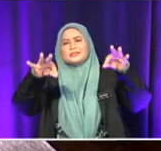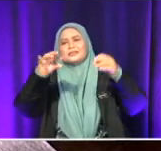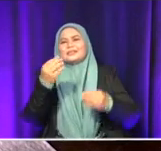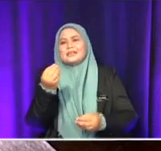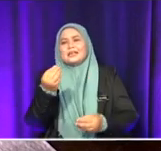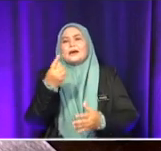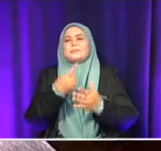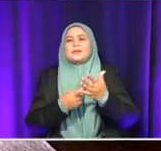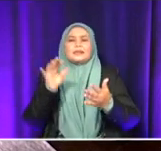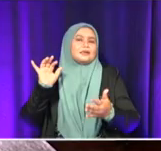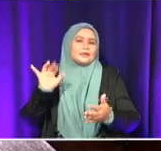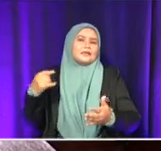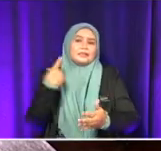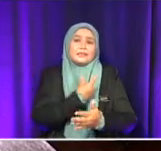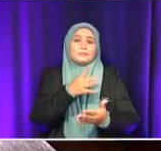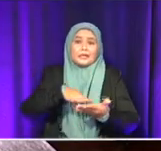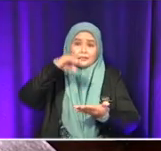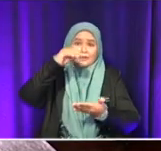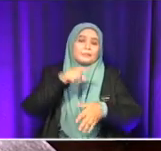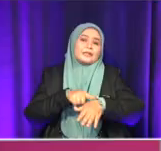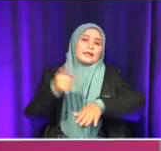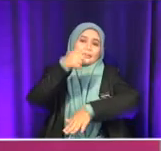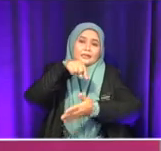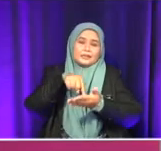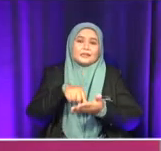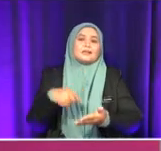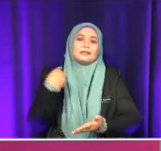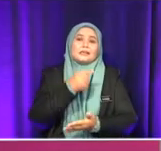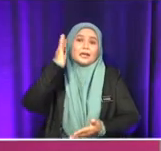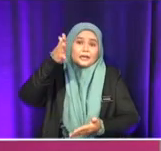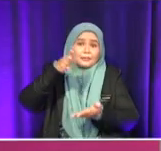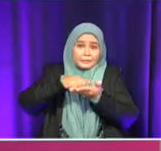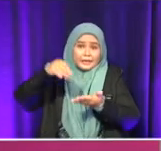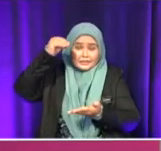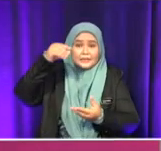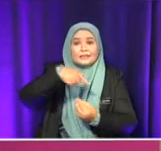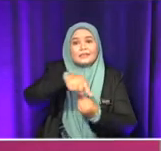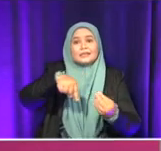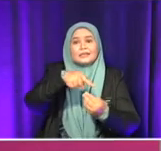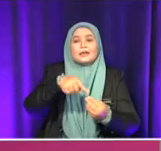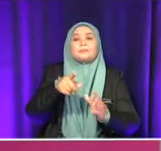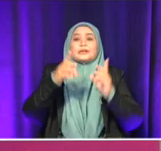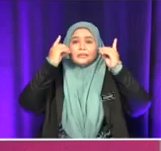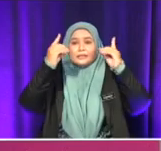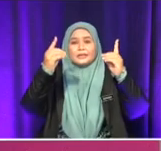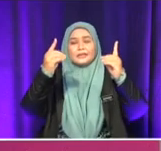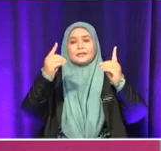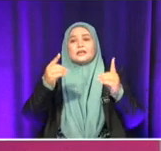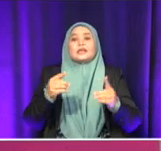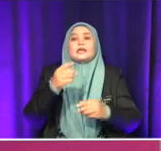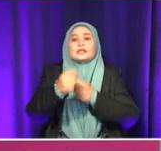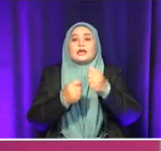pada hari ini oke Hari ini kita akan belajar mengenai pendidikan yaitu pada